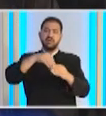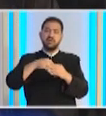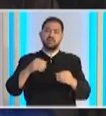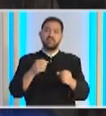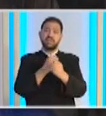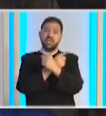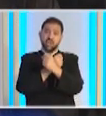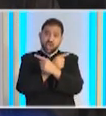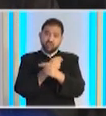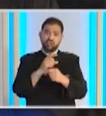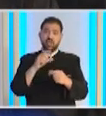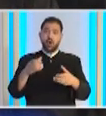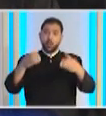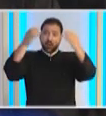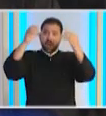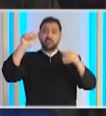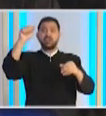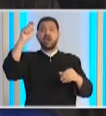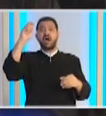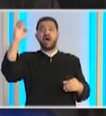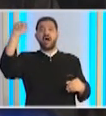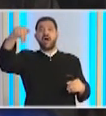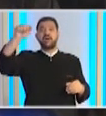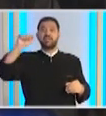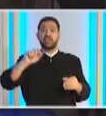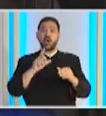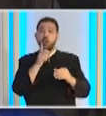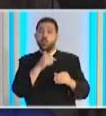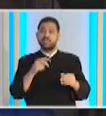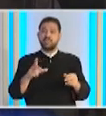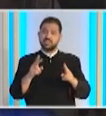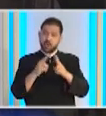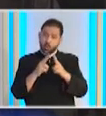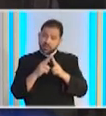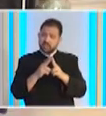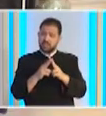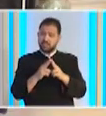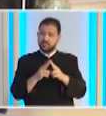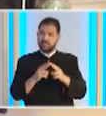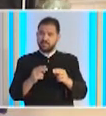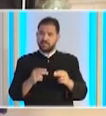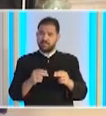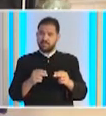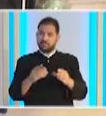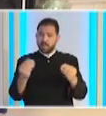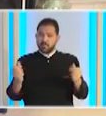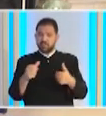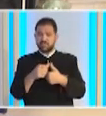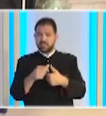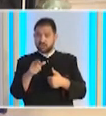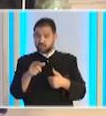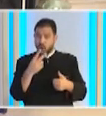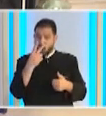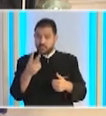și întâlnit Sfântul Vasile și Sfântul Grigore de Nazianz, prieteni fiind, și sigur că au constatat și ei acolo cât de